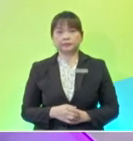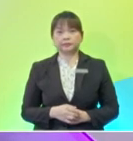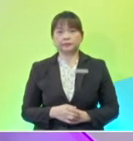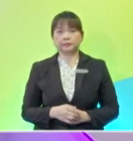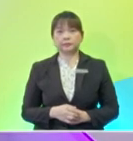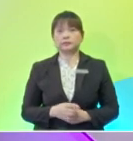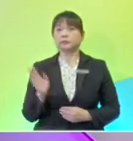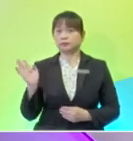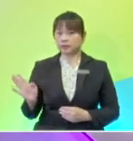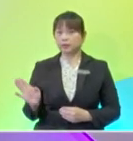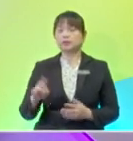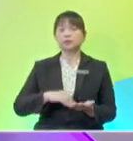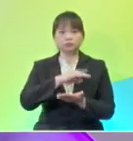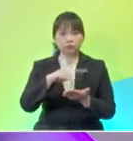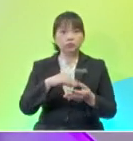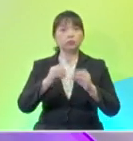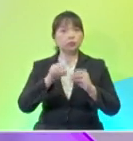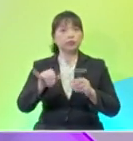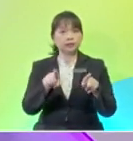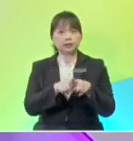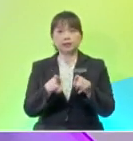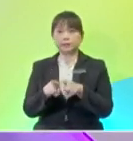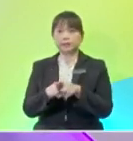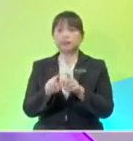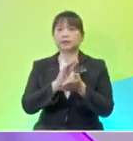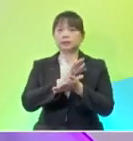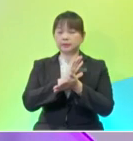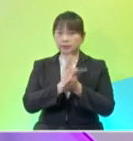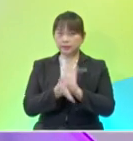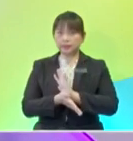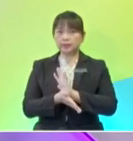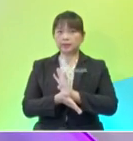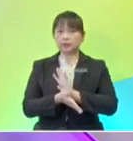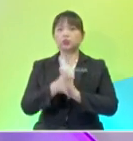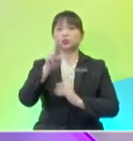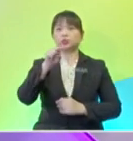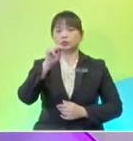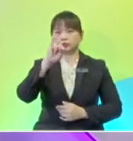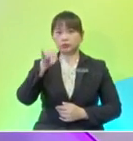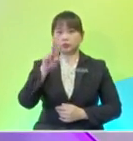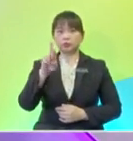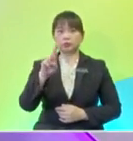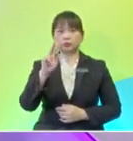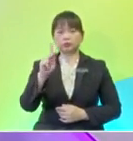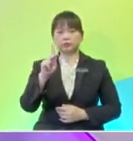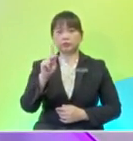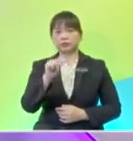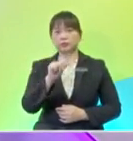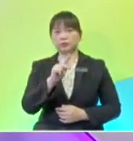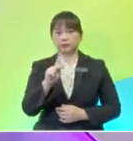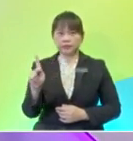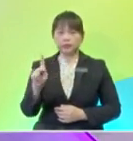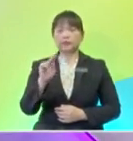yang sama Oke jadinya kita undurkan juga empat dengan dua ini keempatnya dua ini 42 42 42